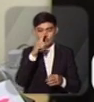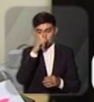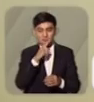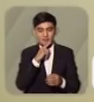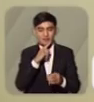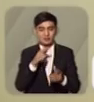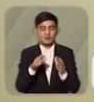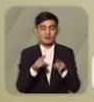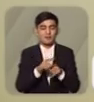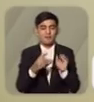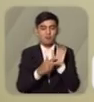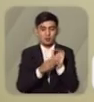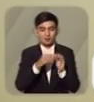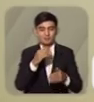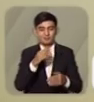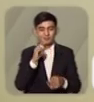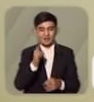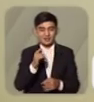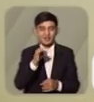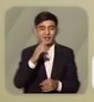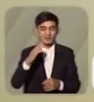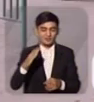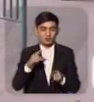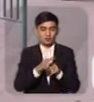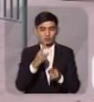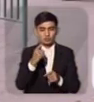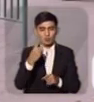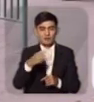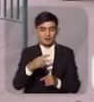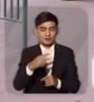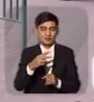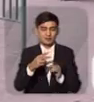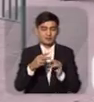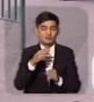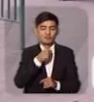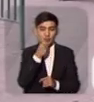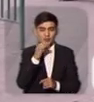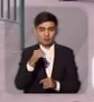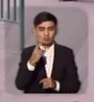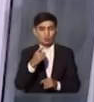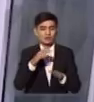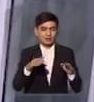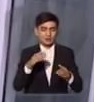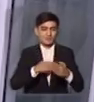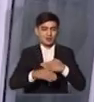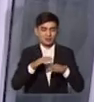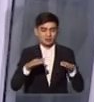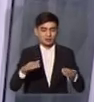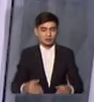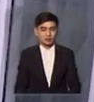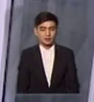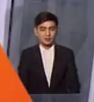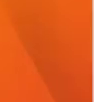услугами 8 инватакси пользуются 120 взрослых и 100 детей с инвалидностью. Эльмира Ержанова, Жомарт Кудайбергенов,